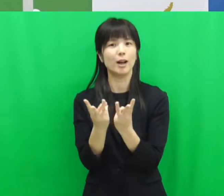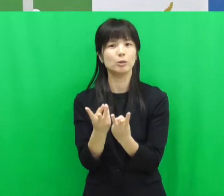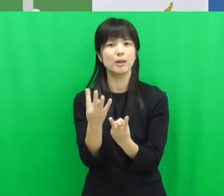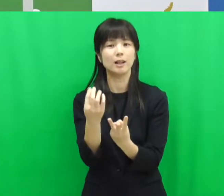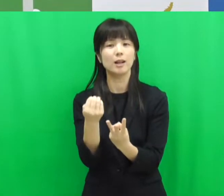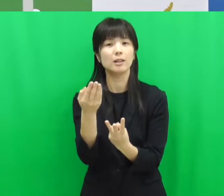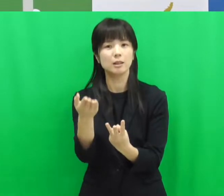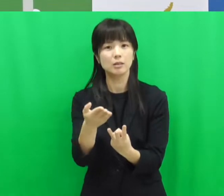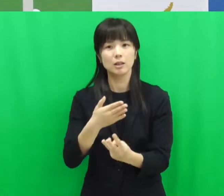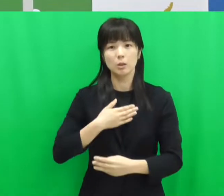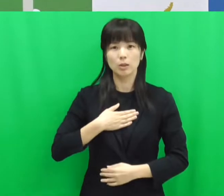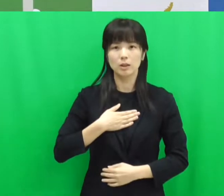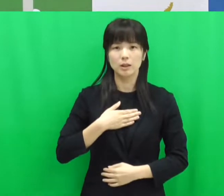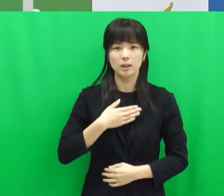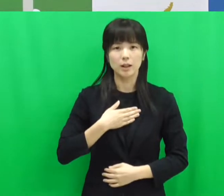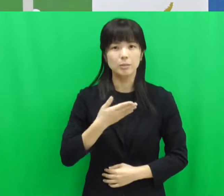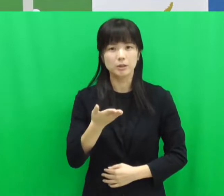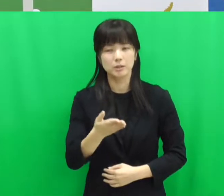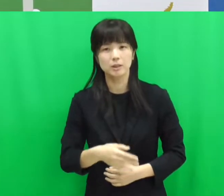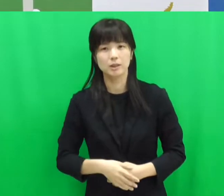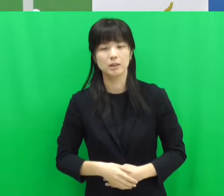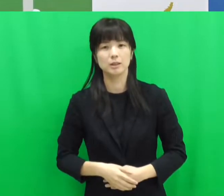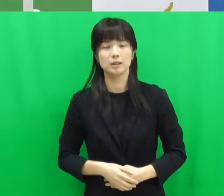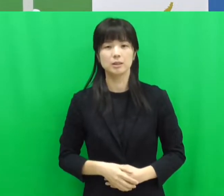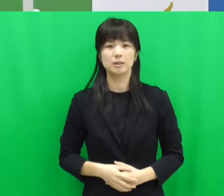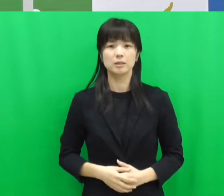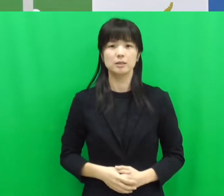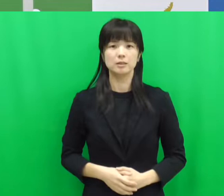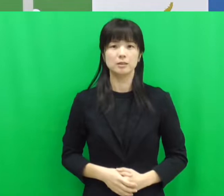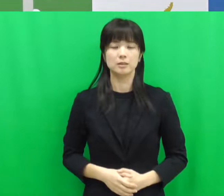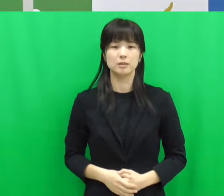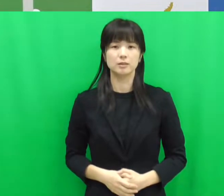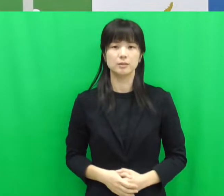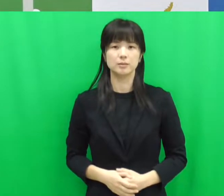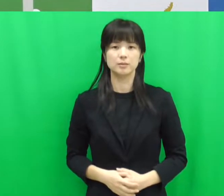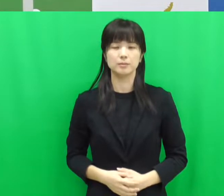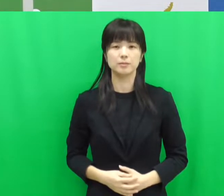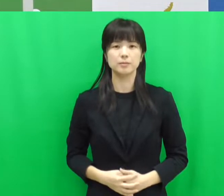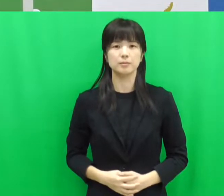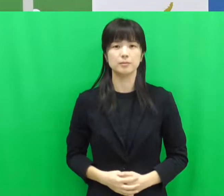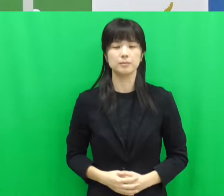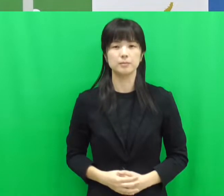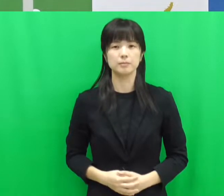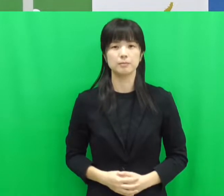数は分からない。まずマイク。 あ、こっちか。